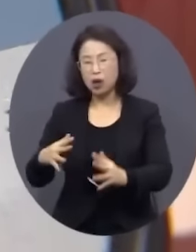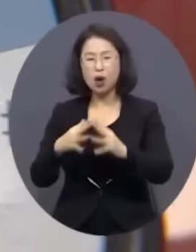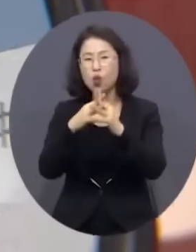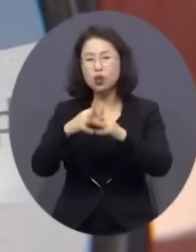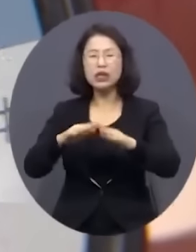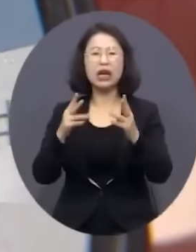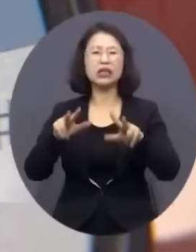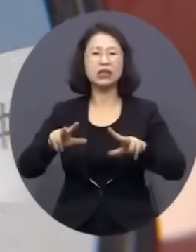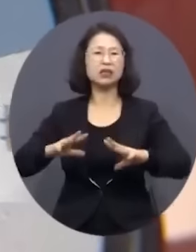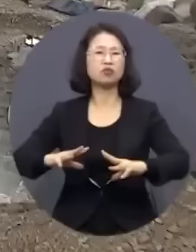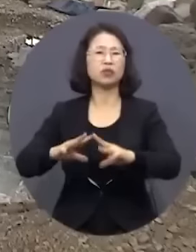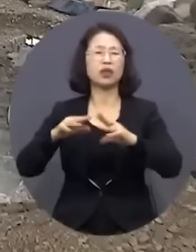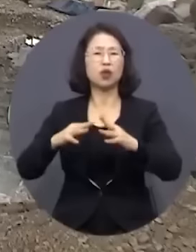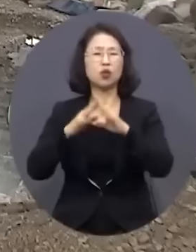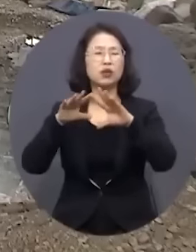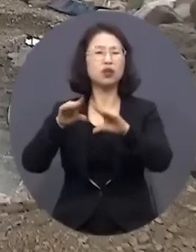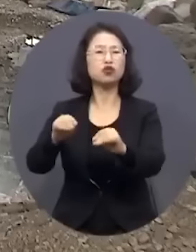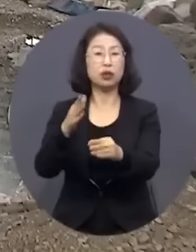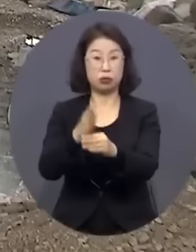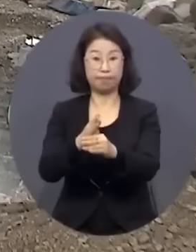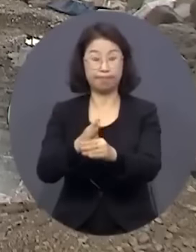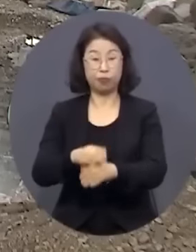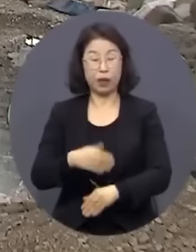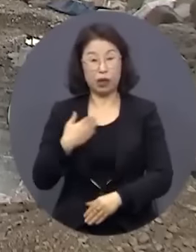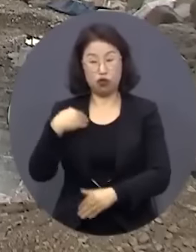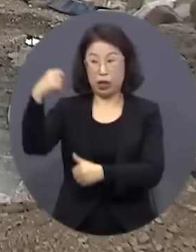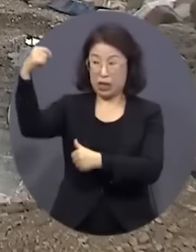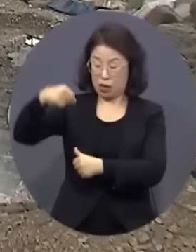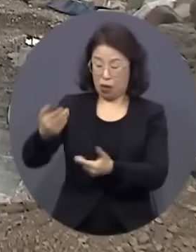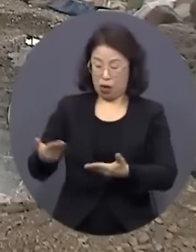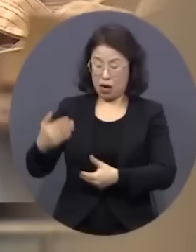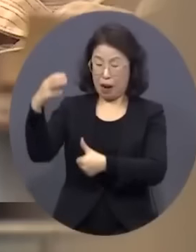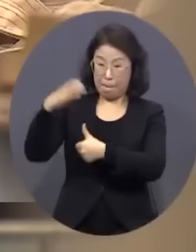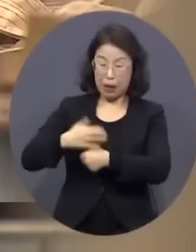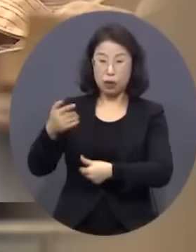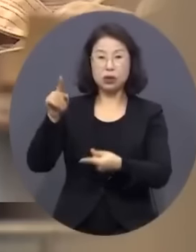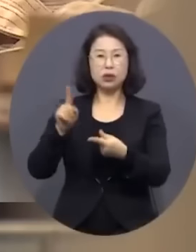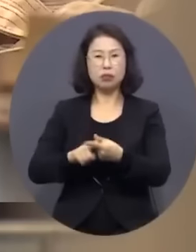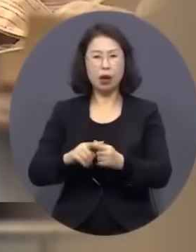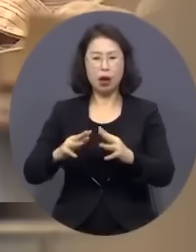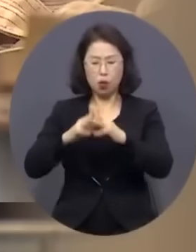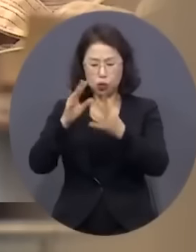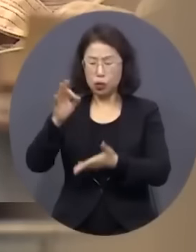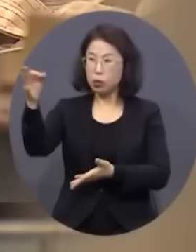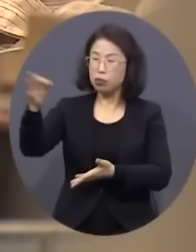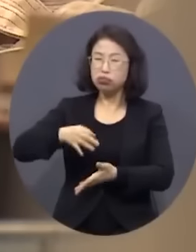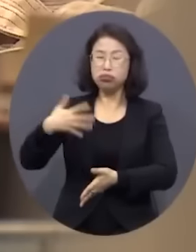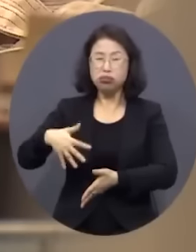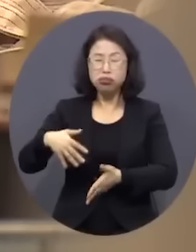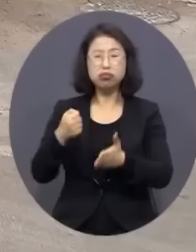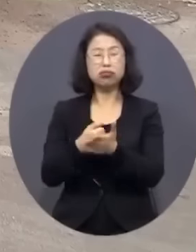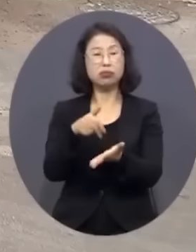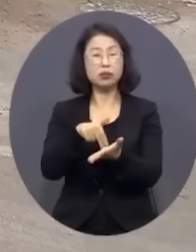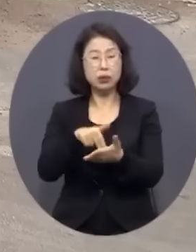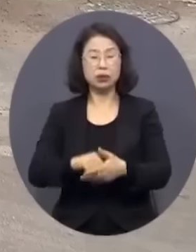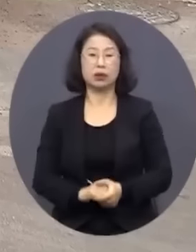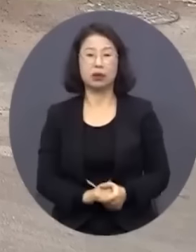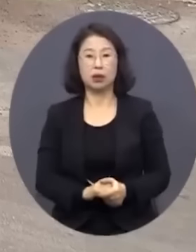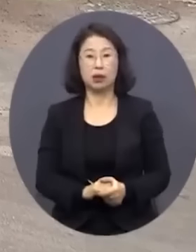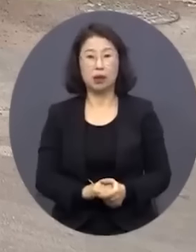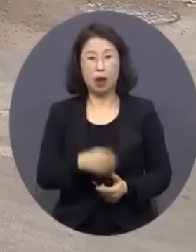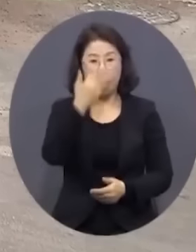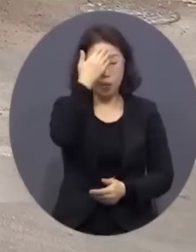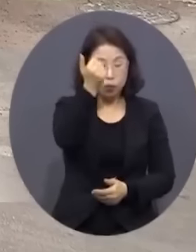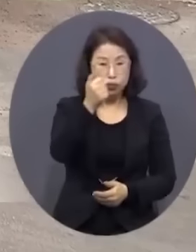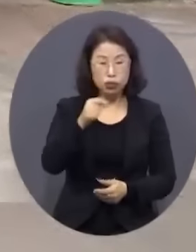아예 중단시킨 겁니다. 하도급 업체는 시공사로부터 공사비를 제대로 못 받았다고 주장하는 상황. 원청과